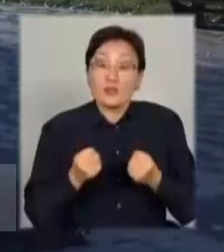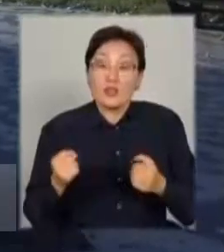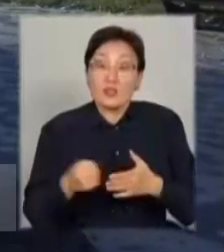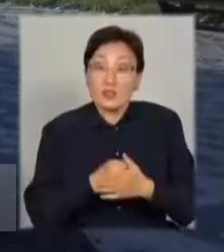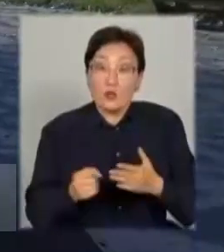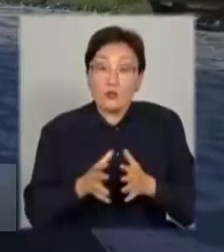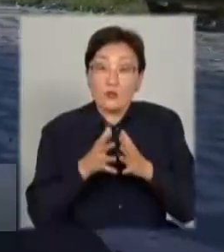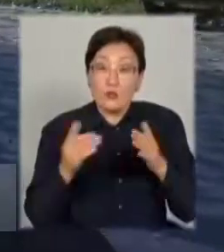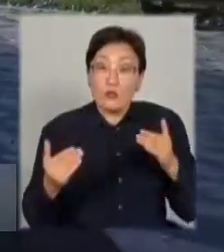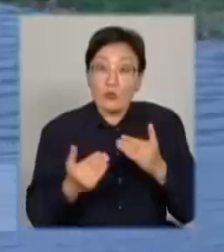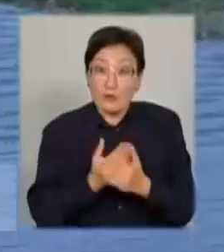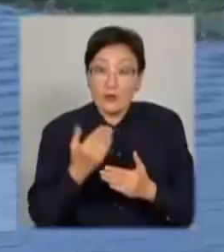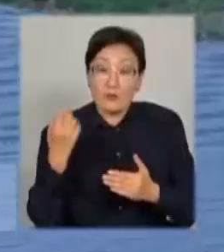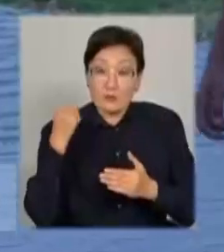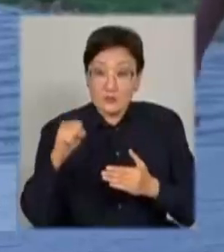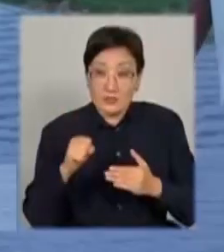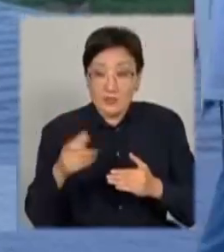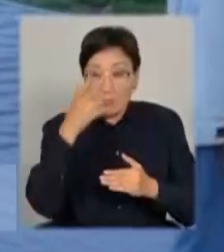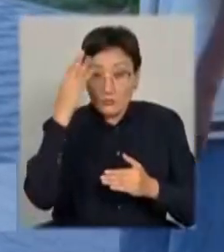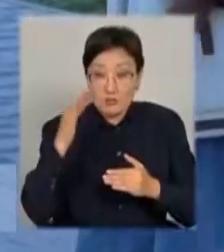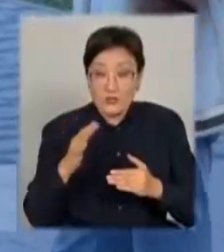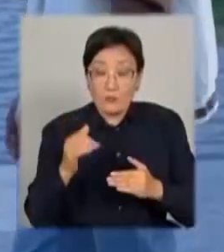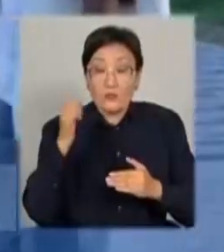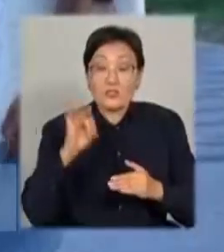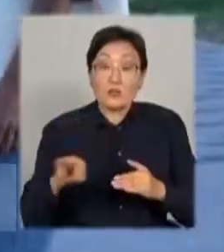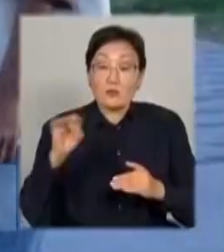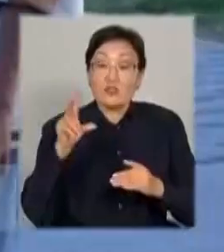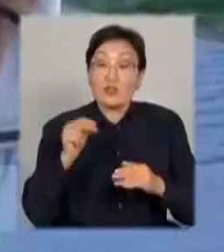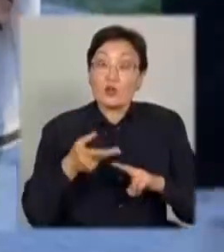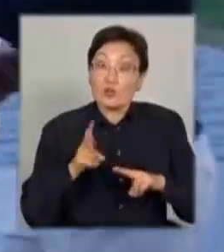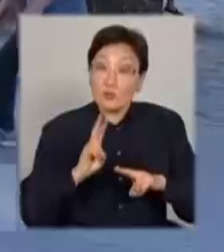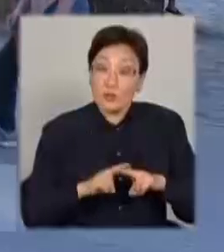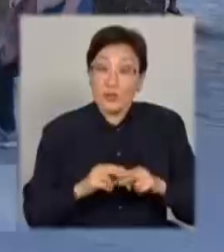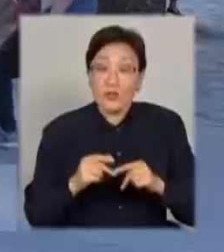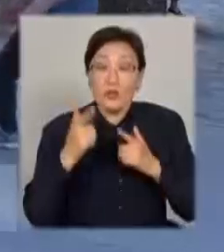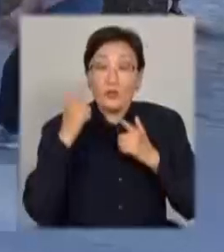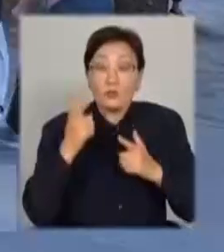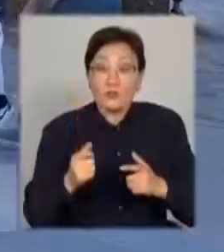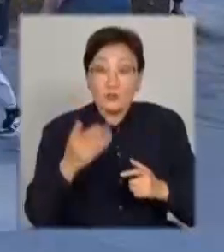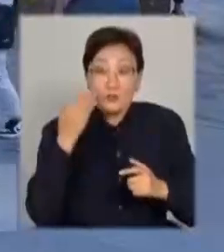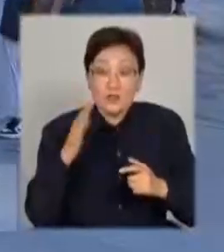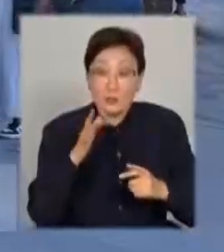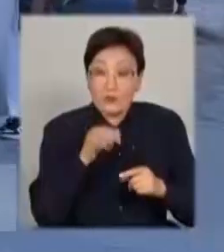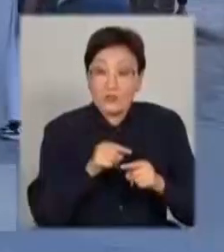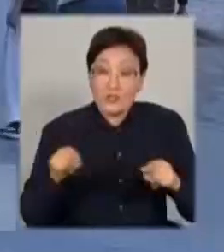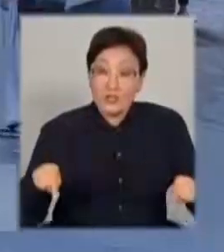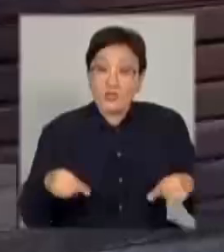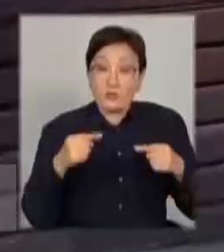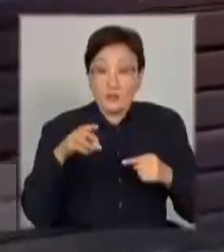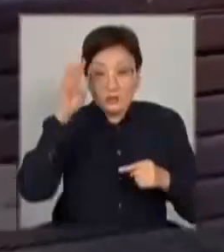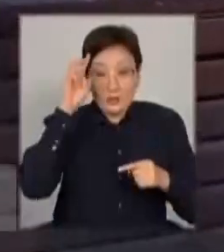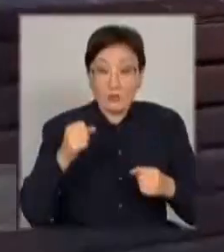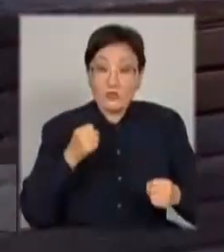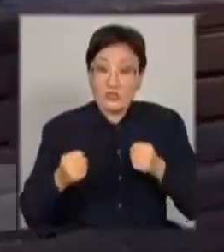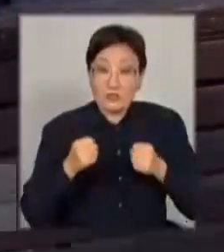прославившиеся соотечественники призывают не забывать об исторических датах которые напоминают о нелёгкие периодах становления страны и